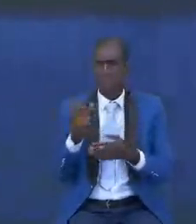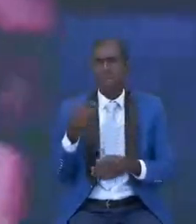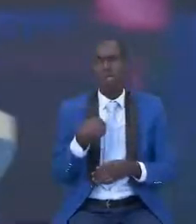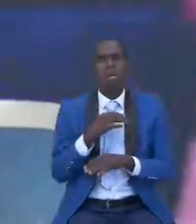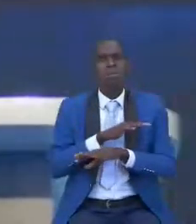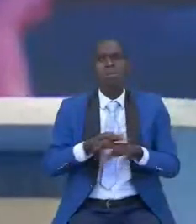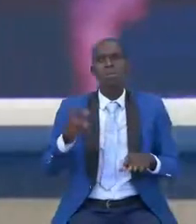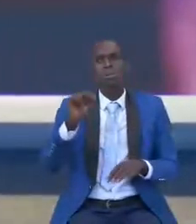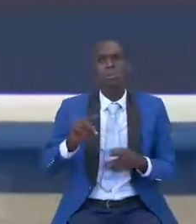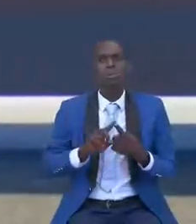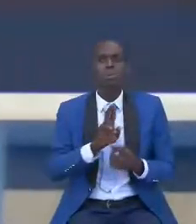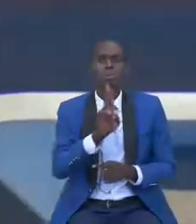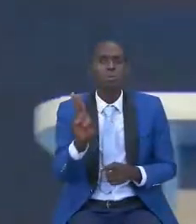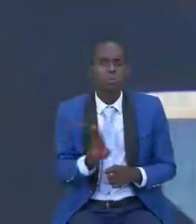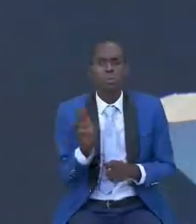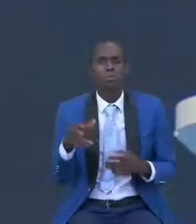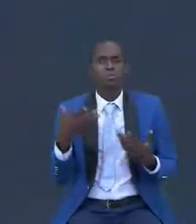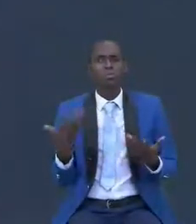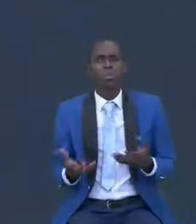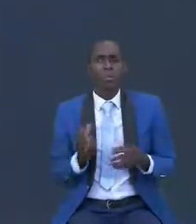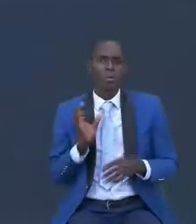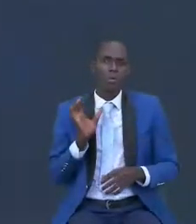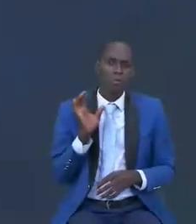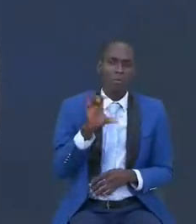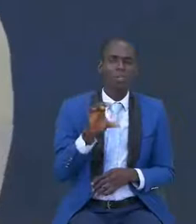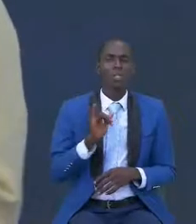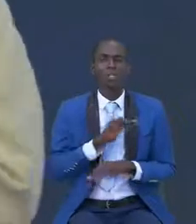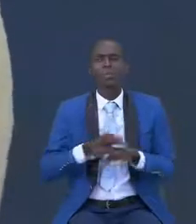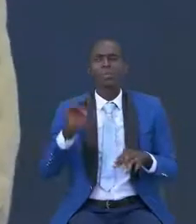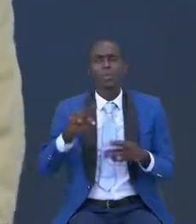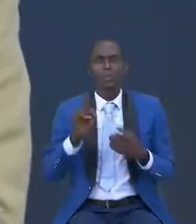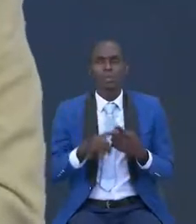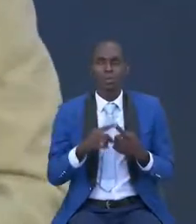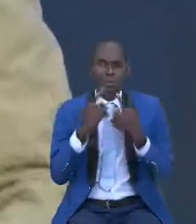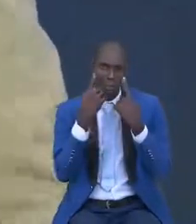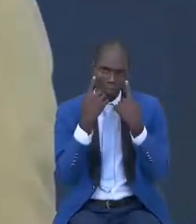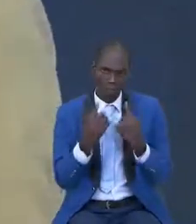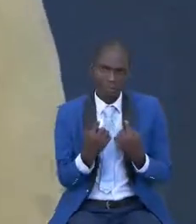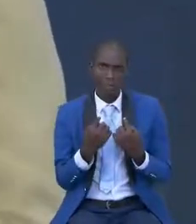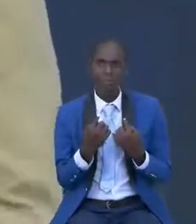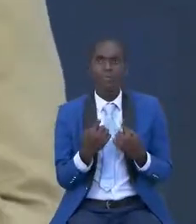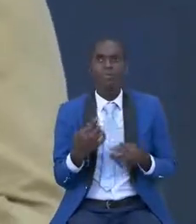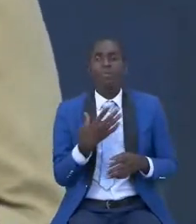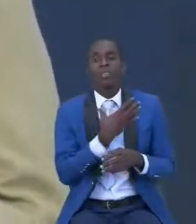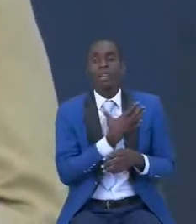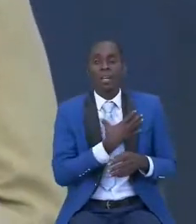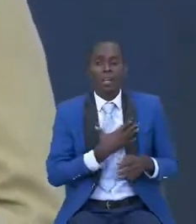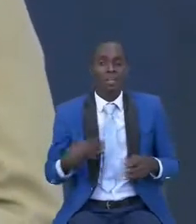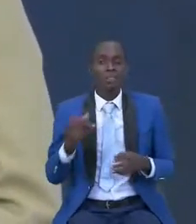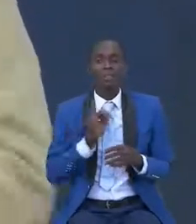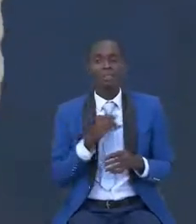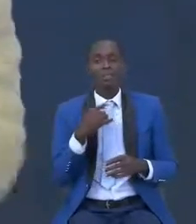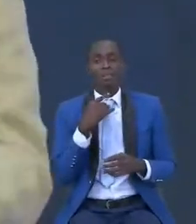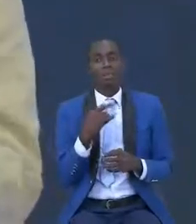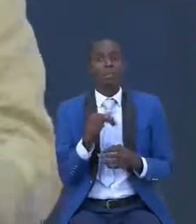Et il vient. Et je n'ai pas besoin d'utiliser la force. Je n'ai même pas besoin de pleurer. Quand je